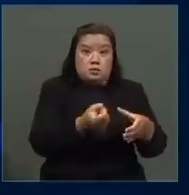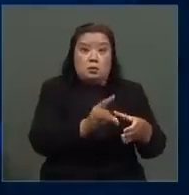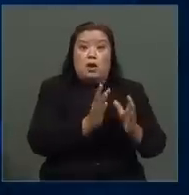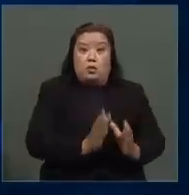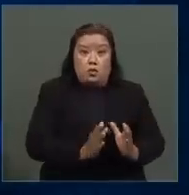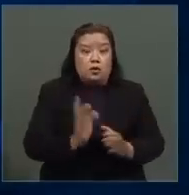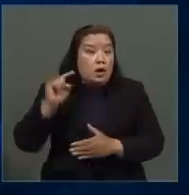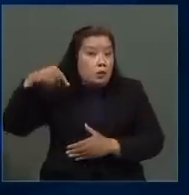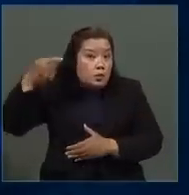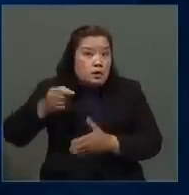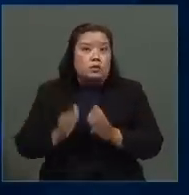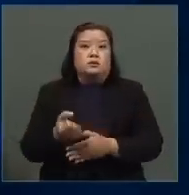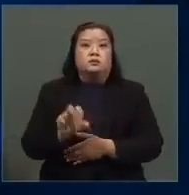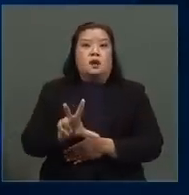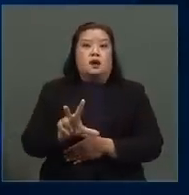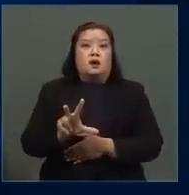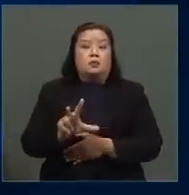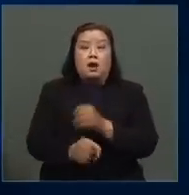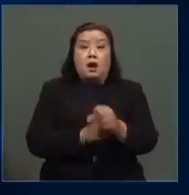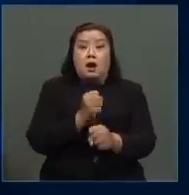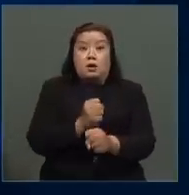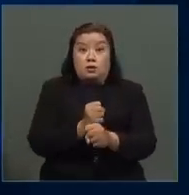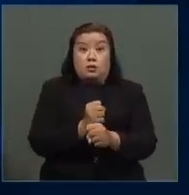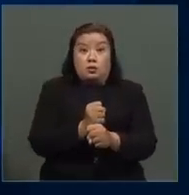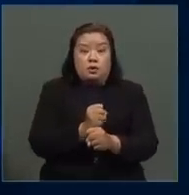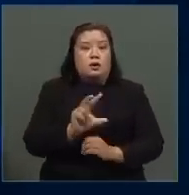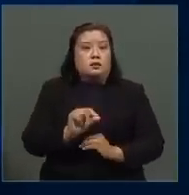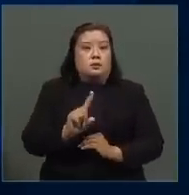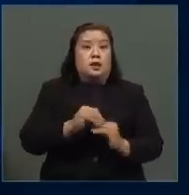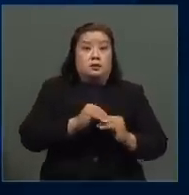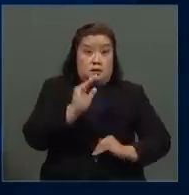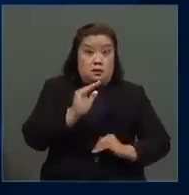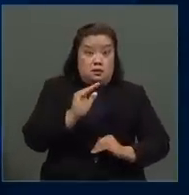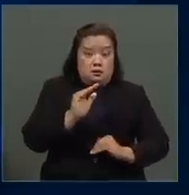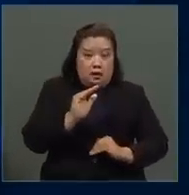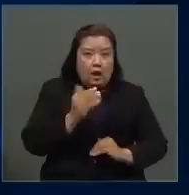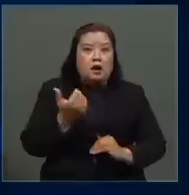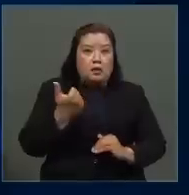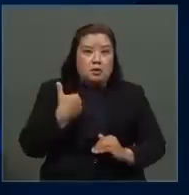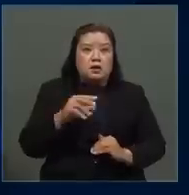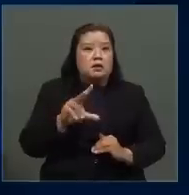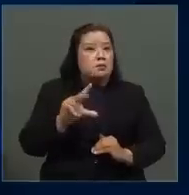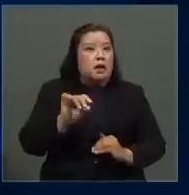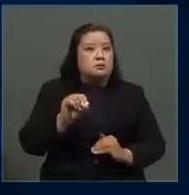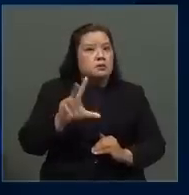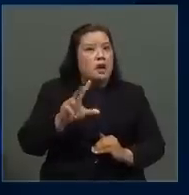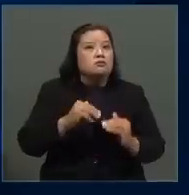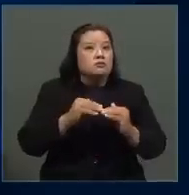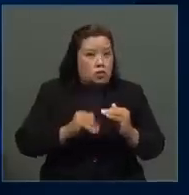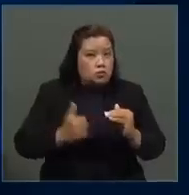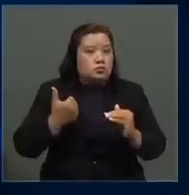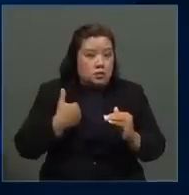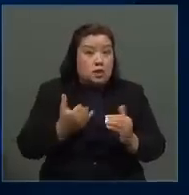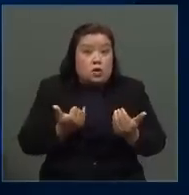หญิง 13รายนะคะอายุตั้งแต่ 31ปีถึง 83ปีและที่ที่สปกให้